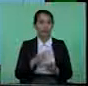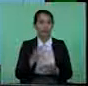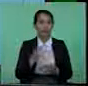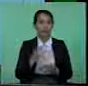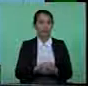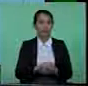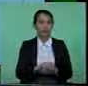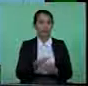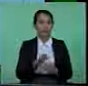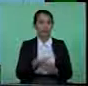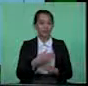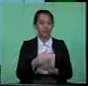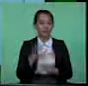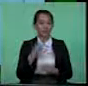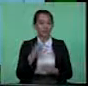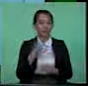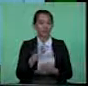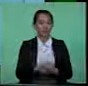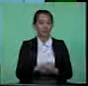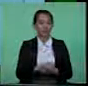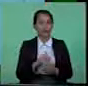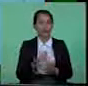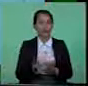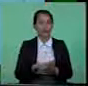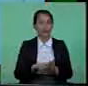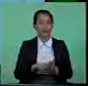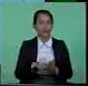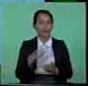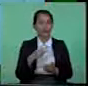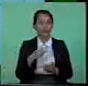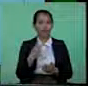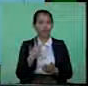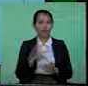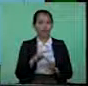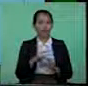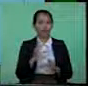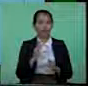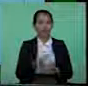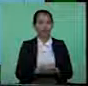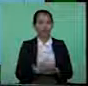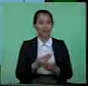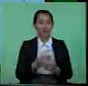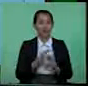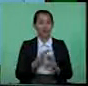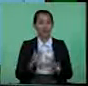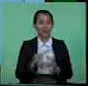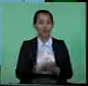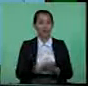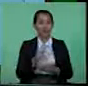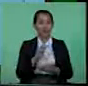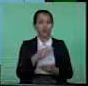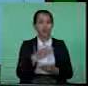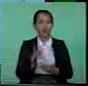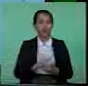8722 bilan 14 ning bo'linmasi esa 623 ga teng. Mana aziz o'quvchilar,